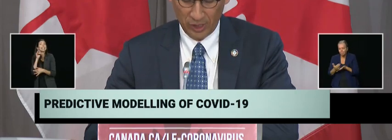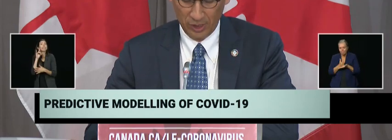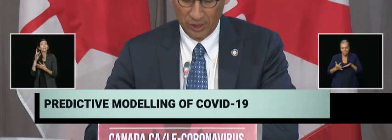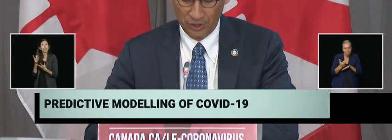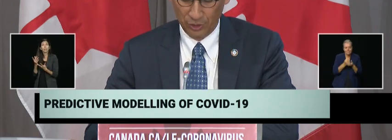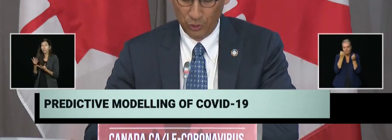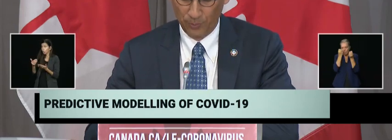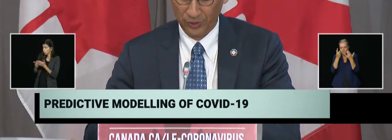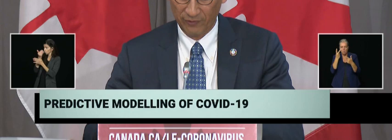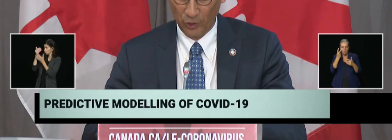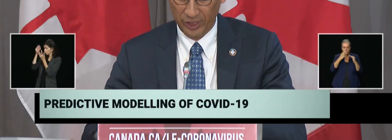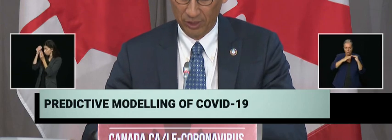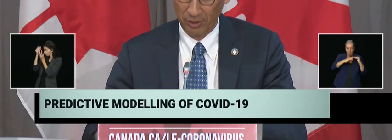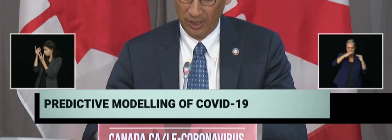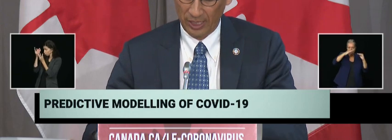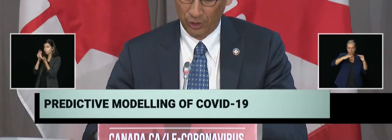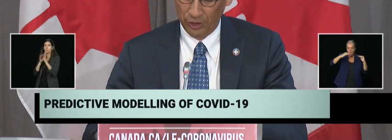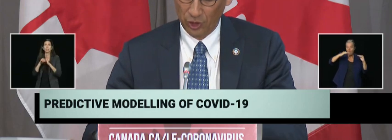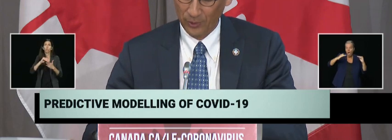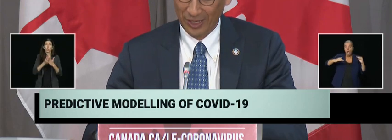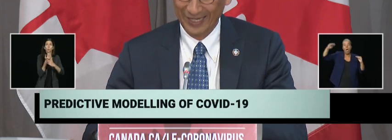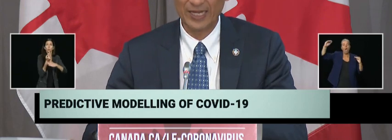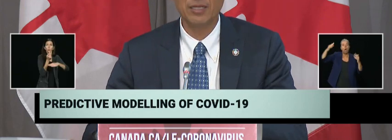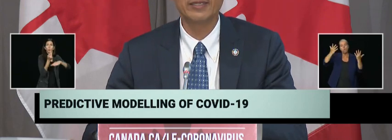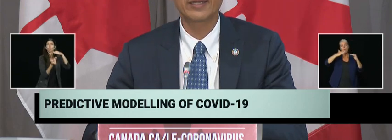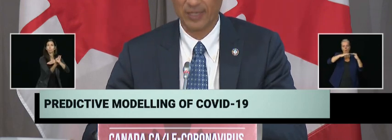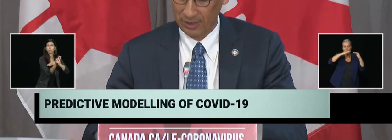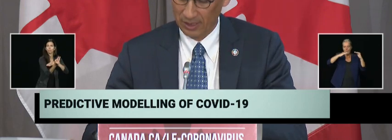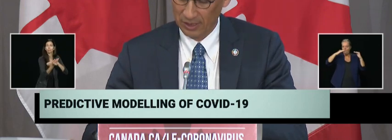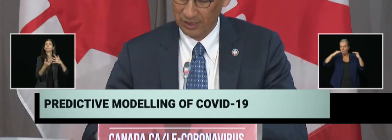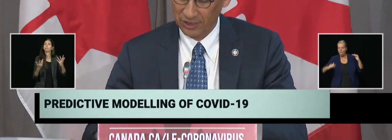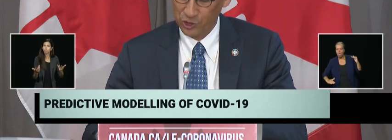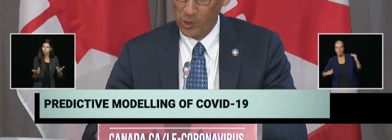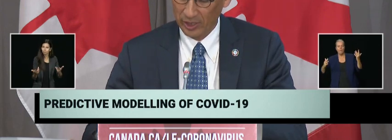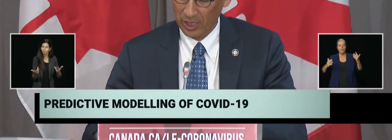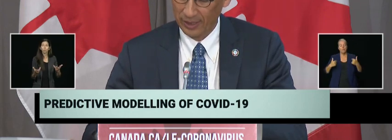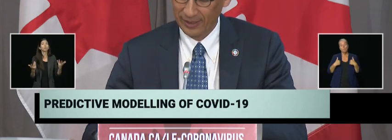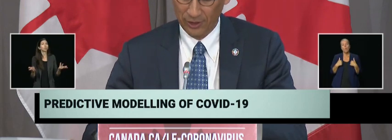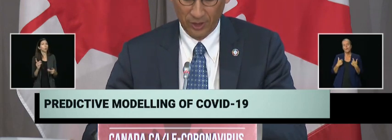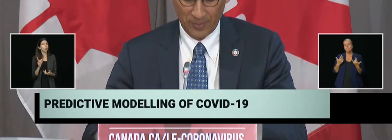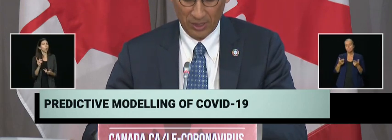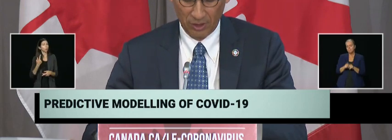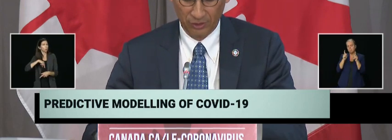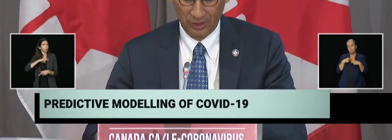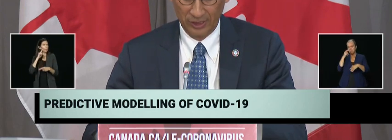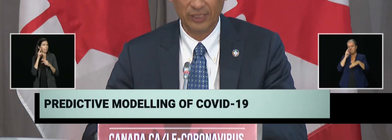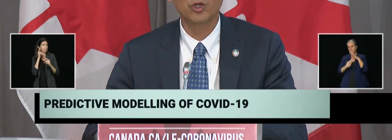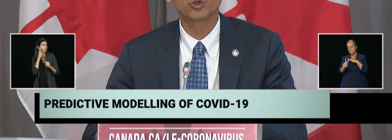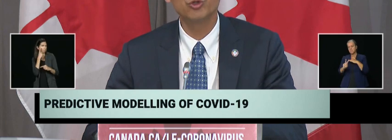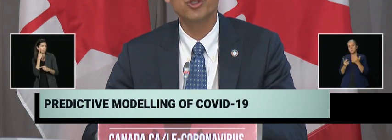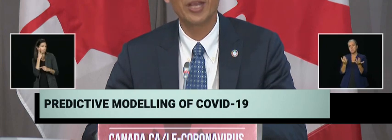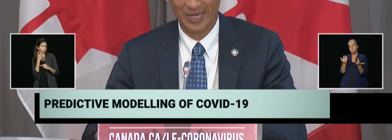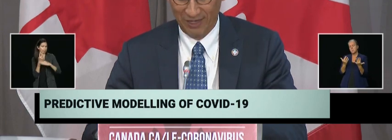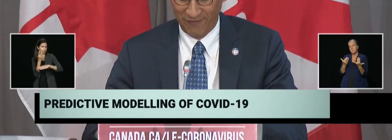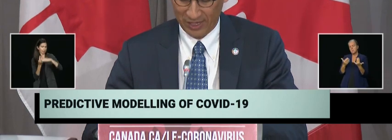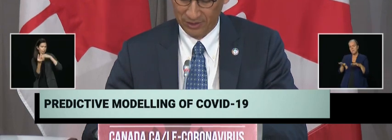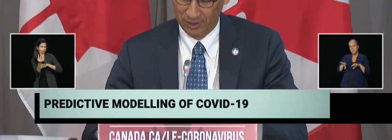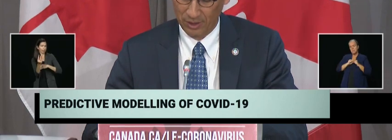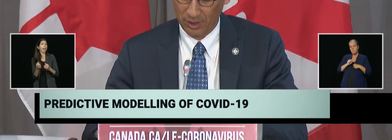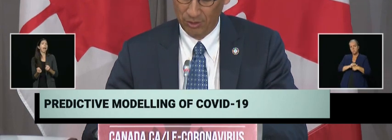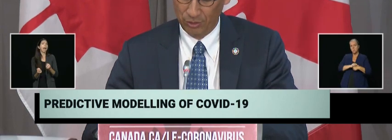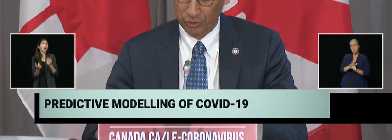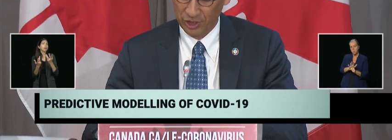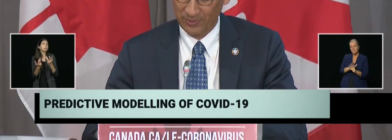Toutefois, ce que nous prévoyons est que le nombre réel de cas se situera quelque part entre les lignes rouge et